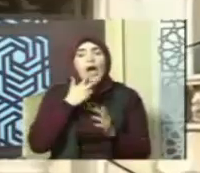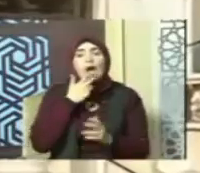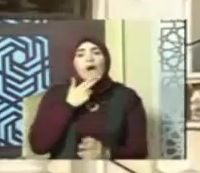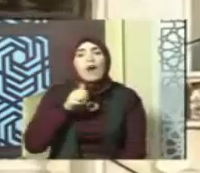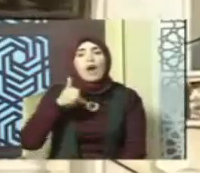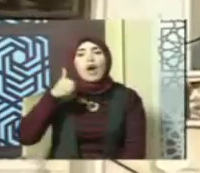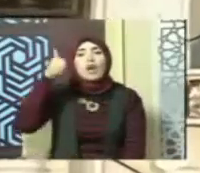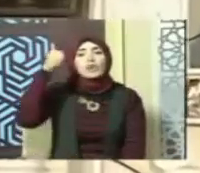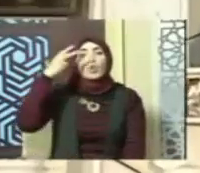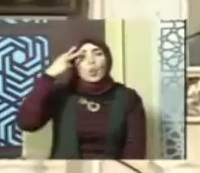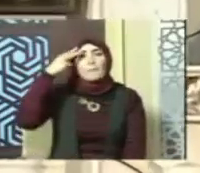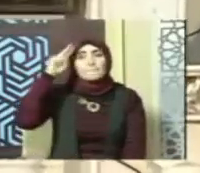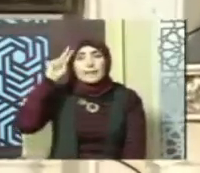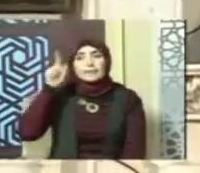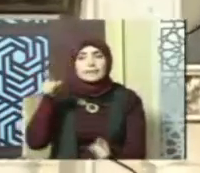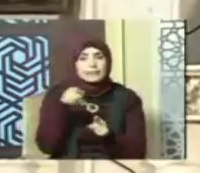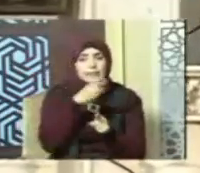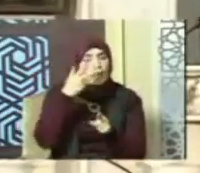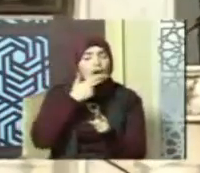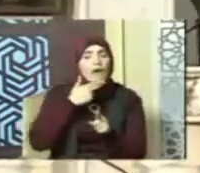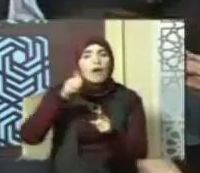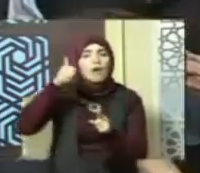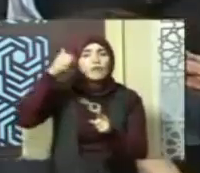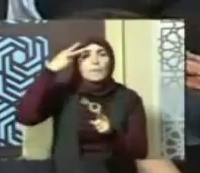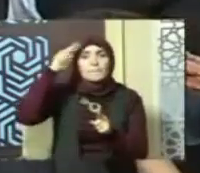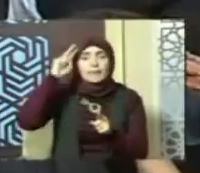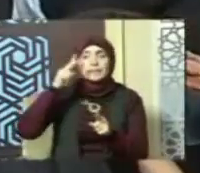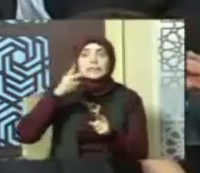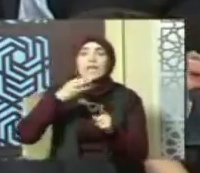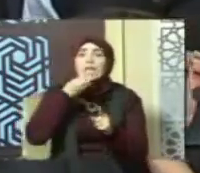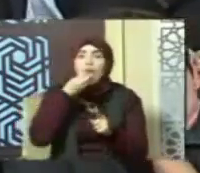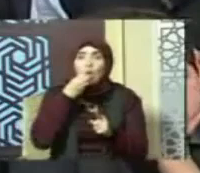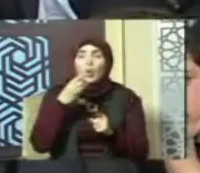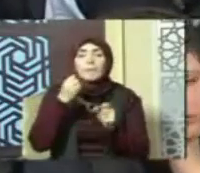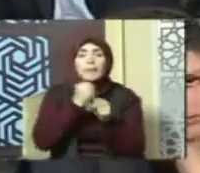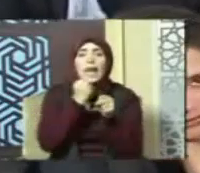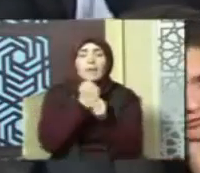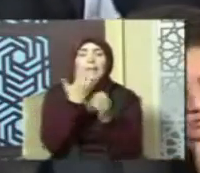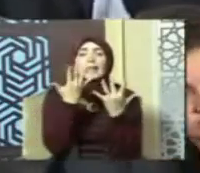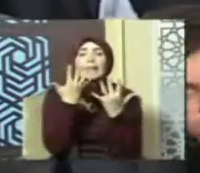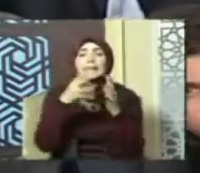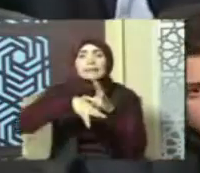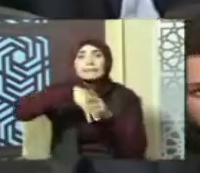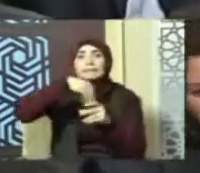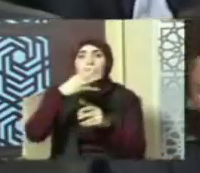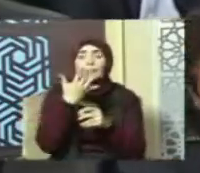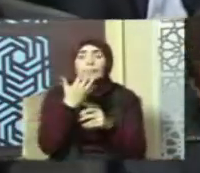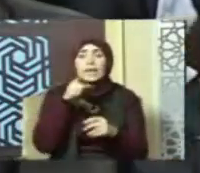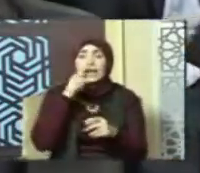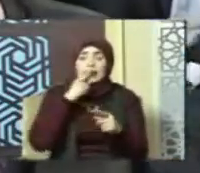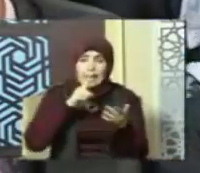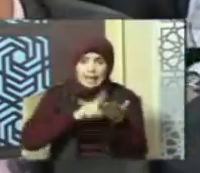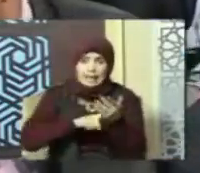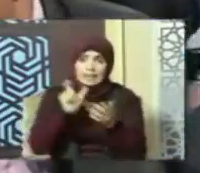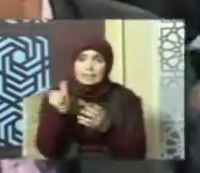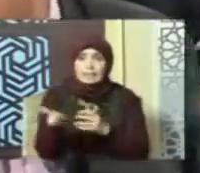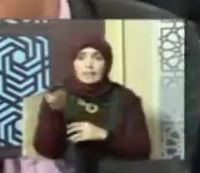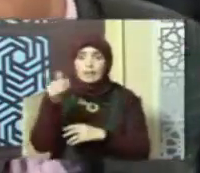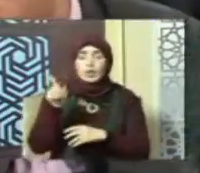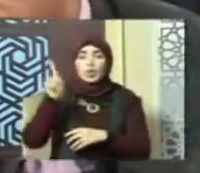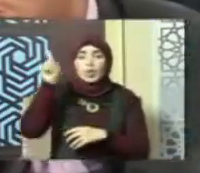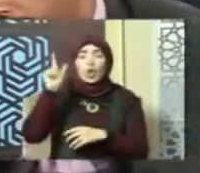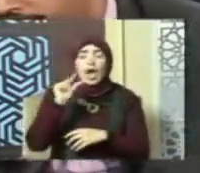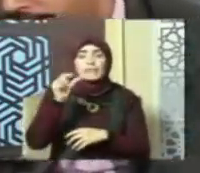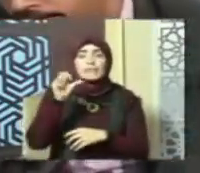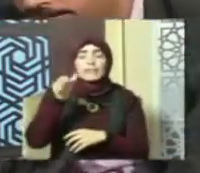خيركم من يأكل من عمل يده. وإن نبي الله داود عليه السلام